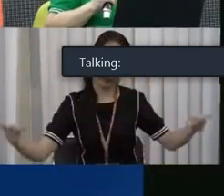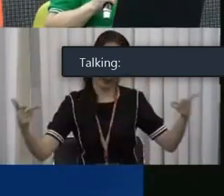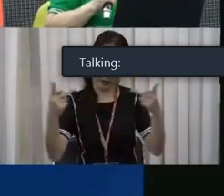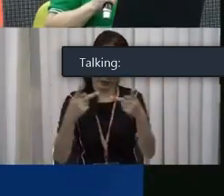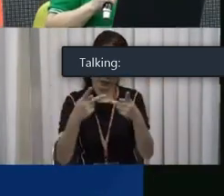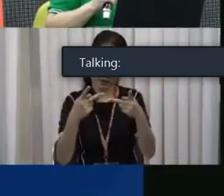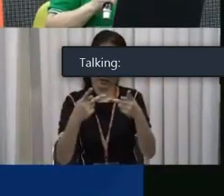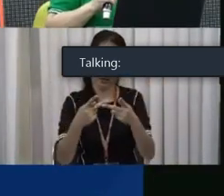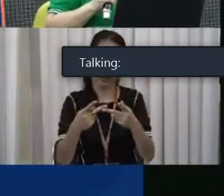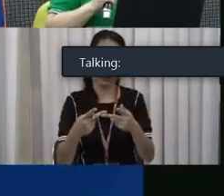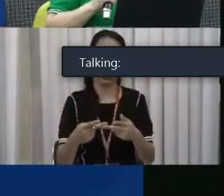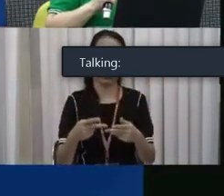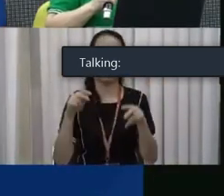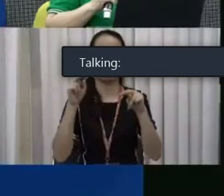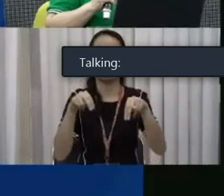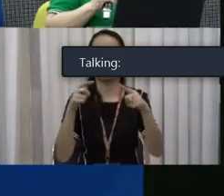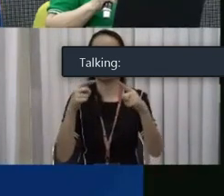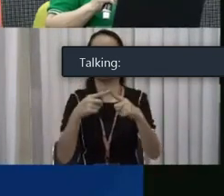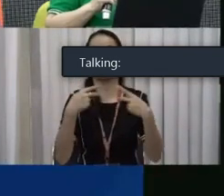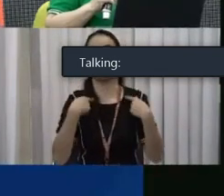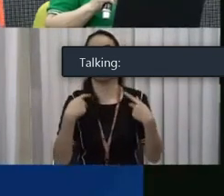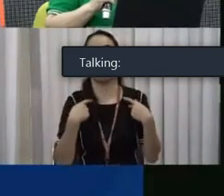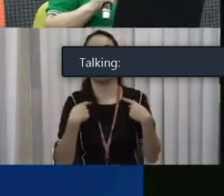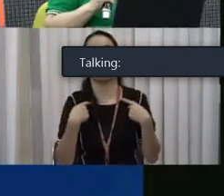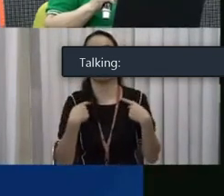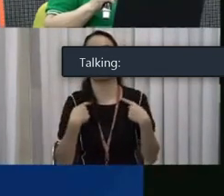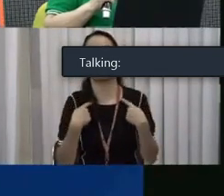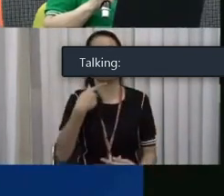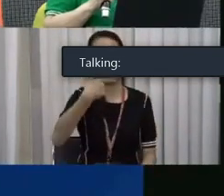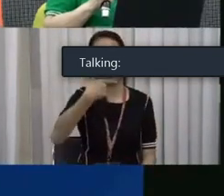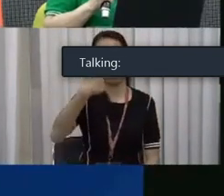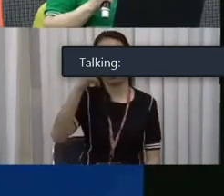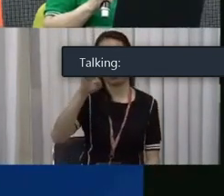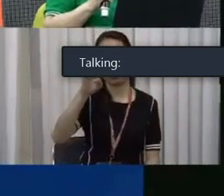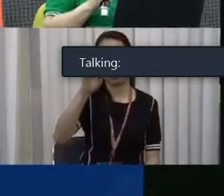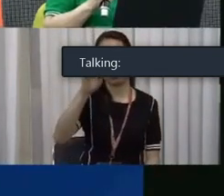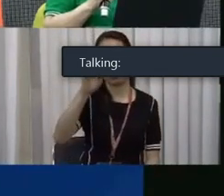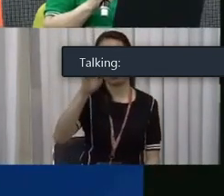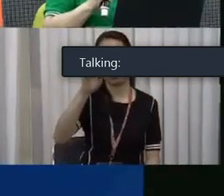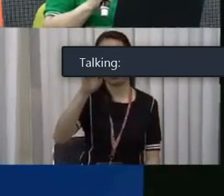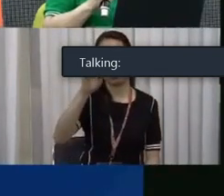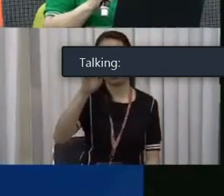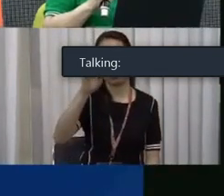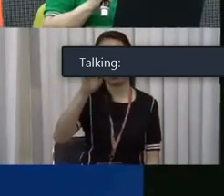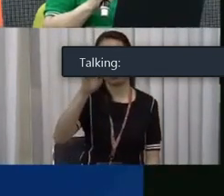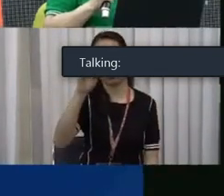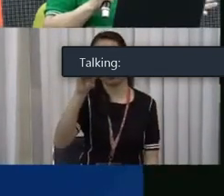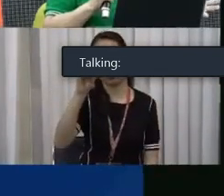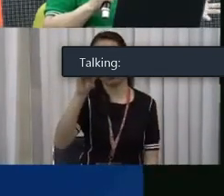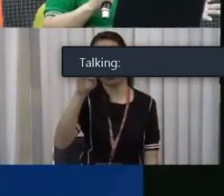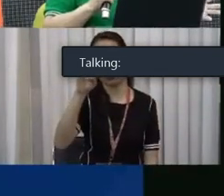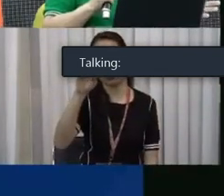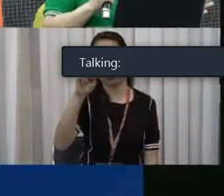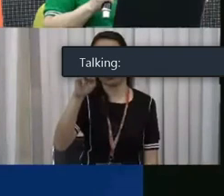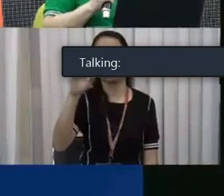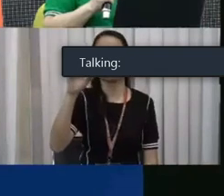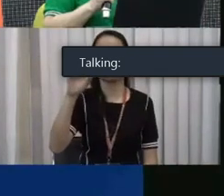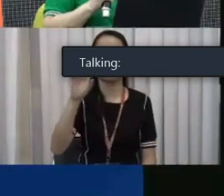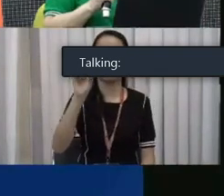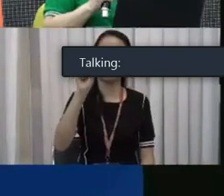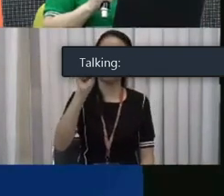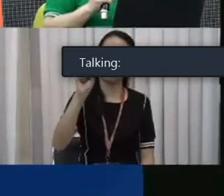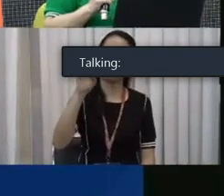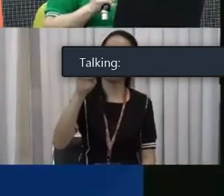Oh, naagyun na kanang gender sensitive gyud ang ato ang working place. Like for example, mga